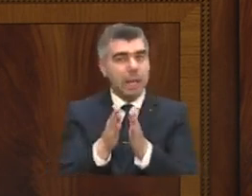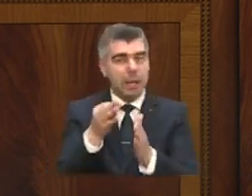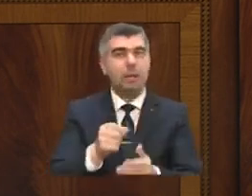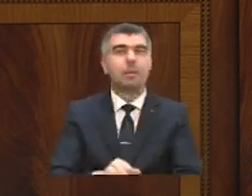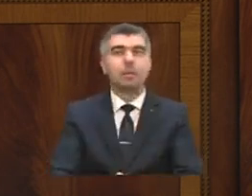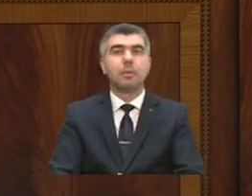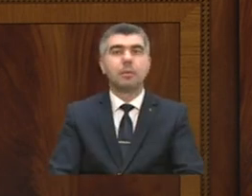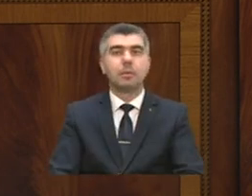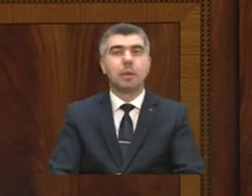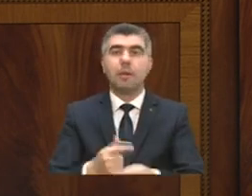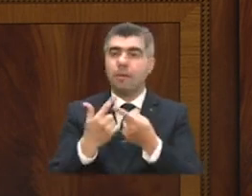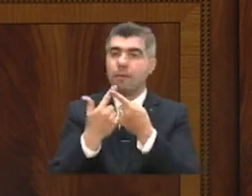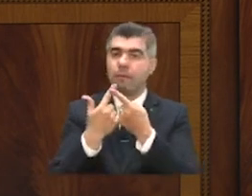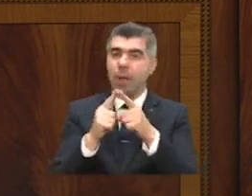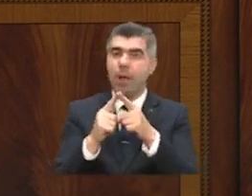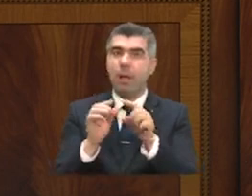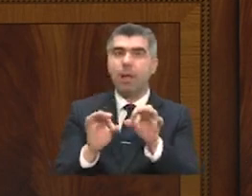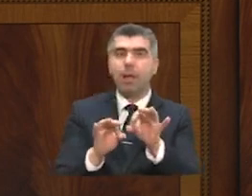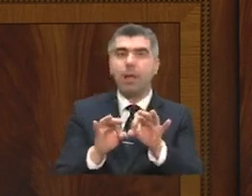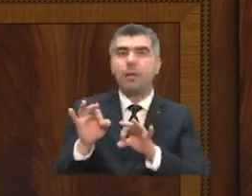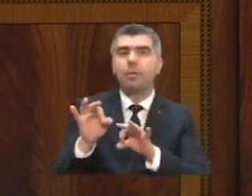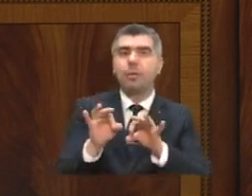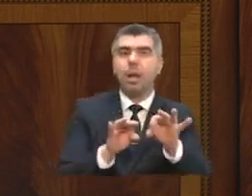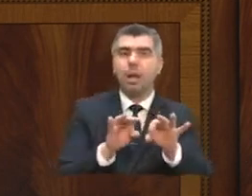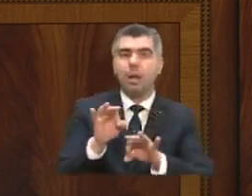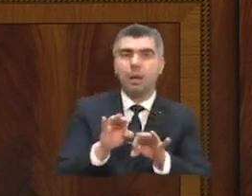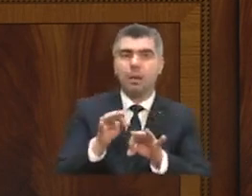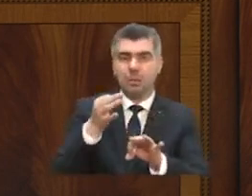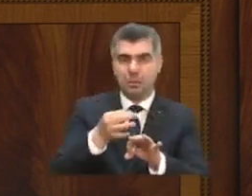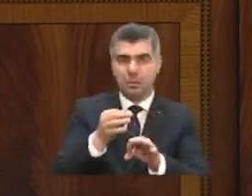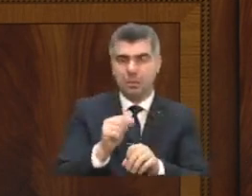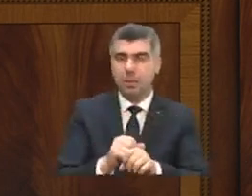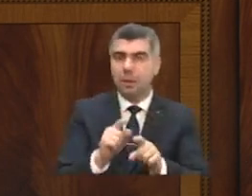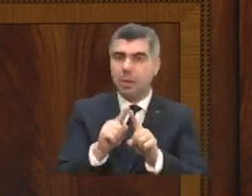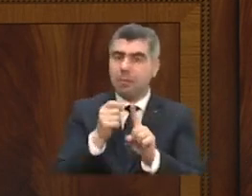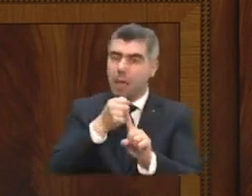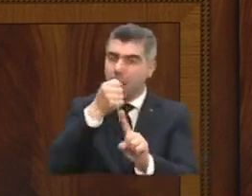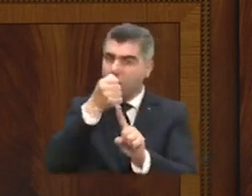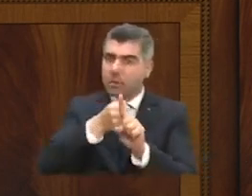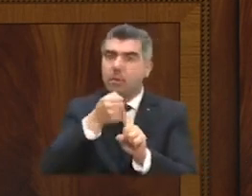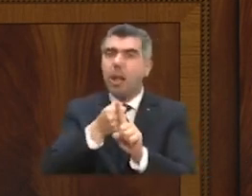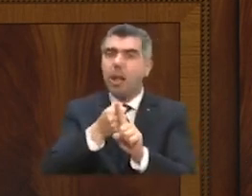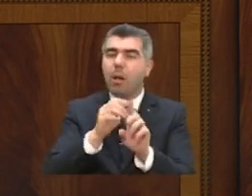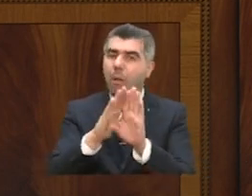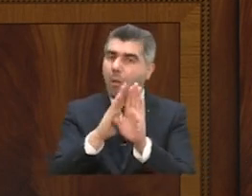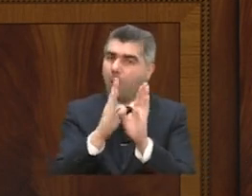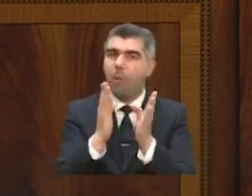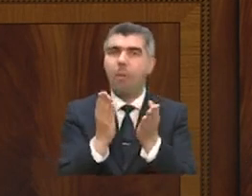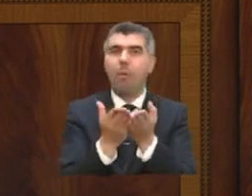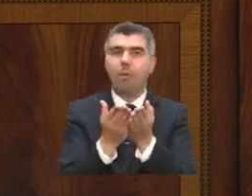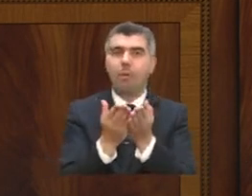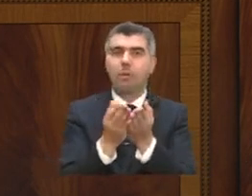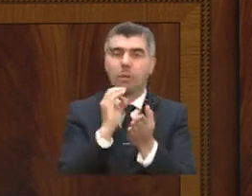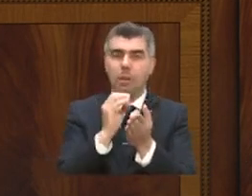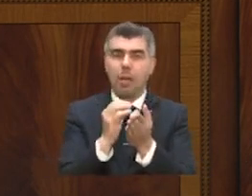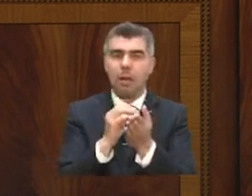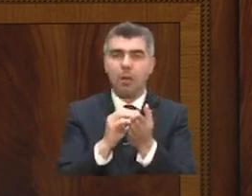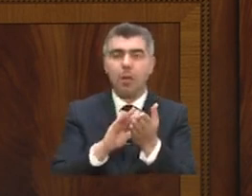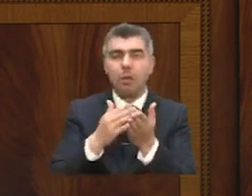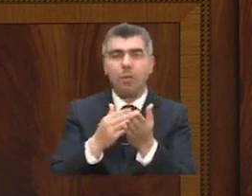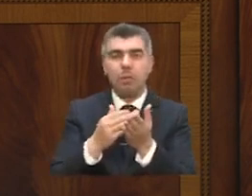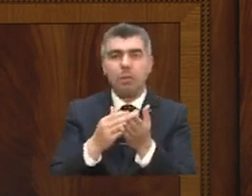إقرار مجموعة من الإجراءات في إطار إصلاح منظومة الصفقات